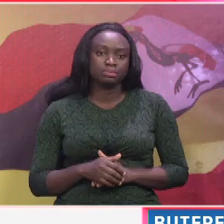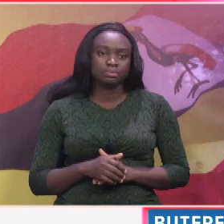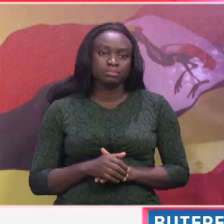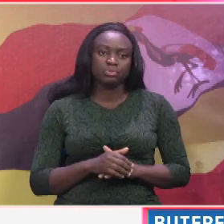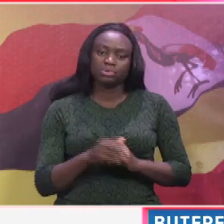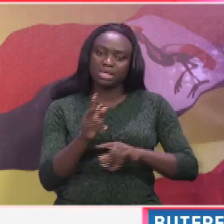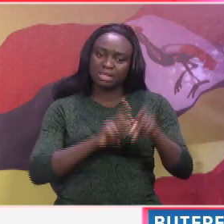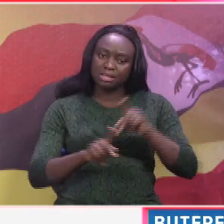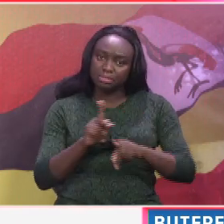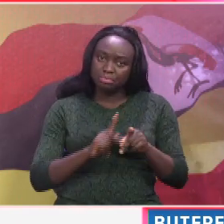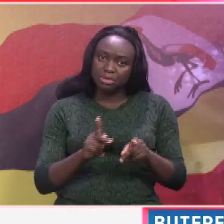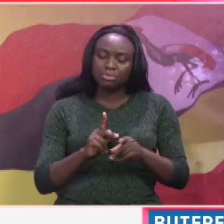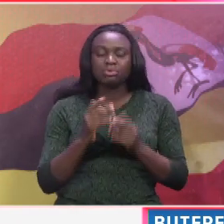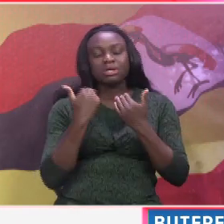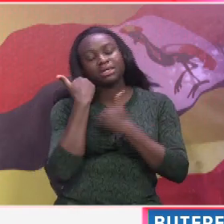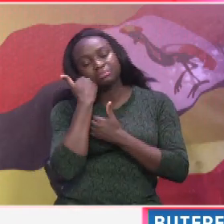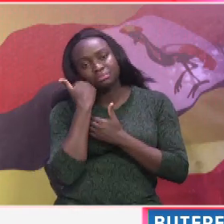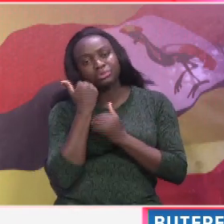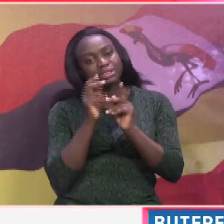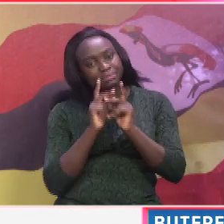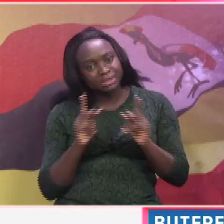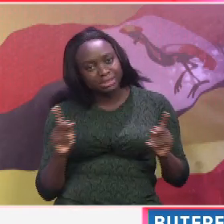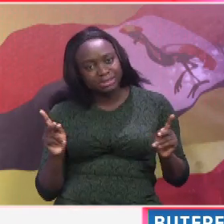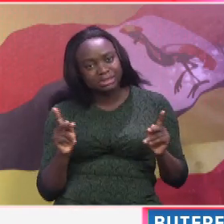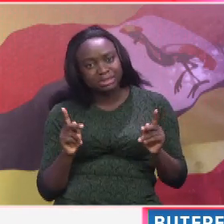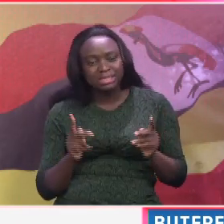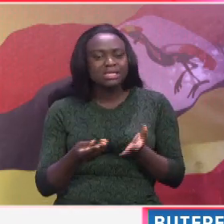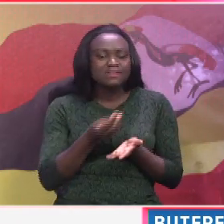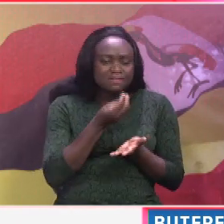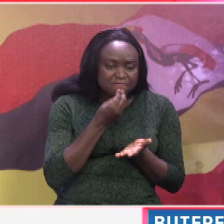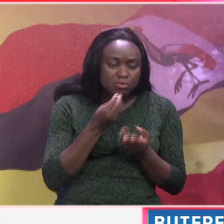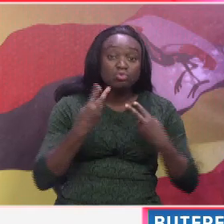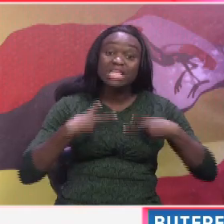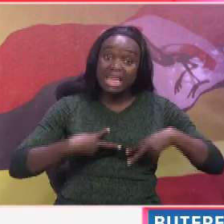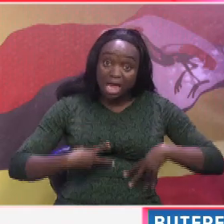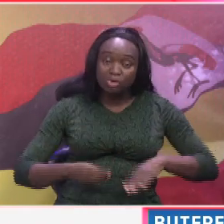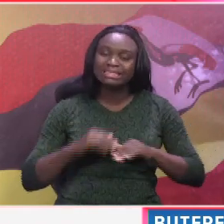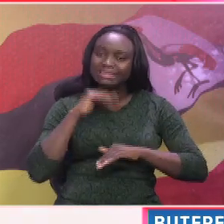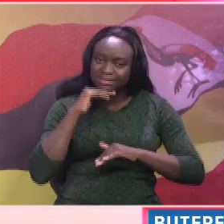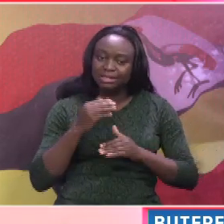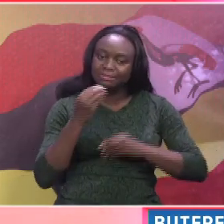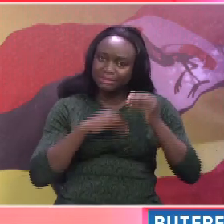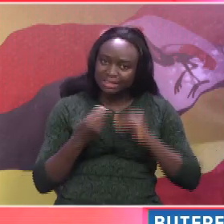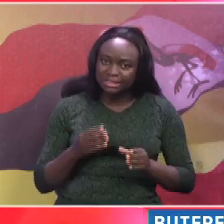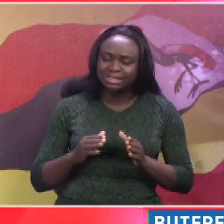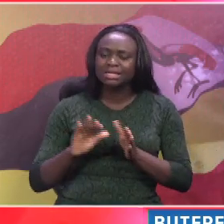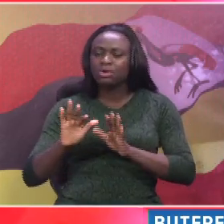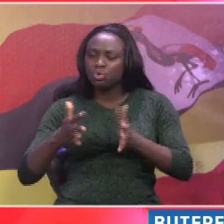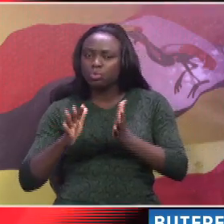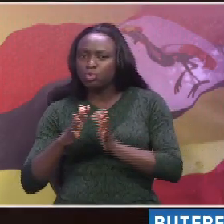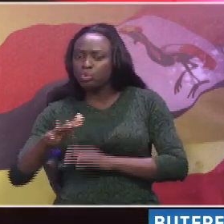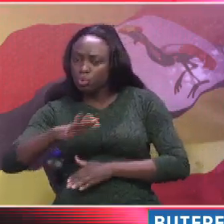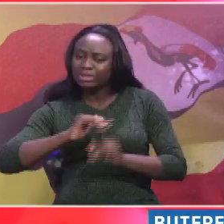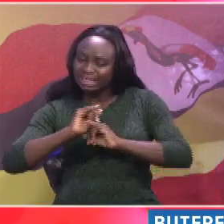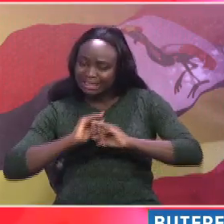abantu baffe basule bulungi, balye emmere ennungi ebamala, babe n'amazzi amayonjo nga nago